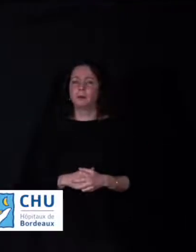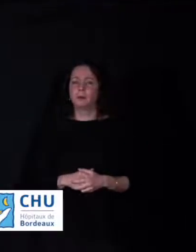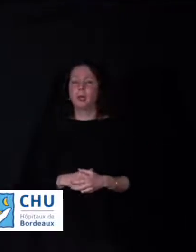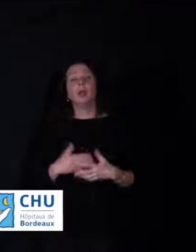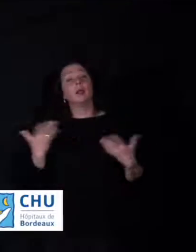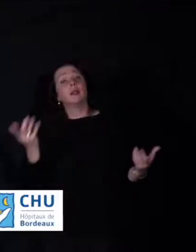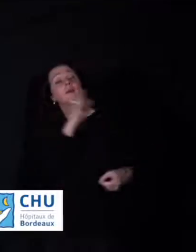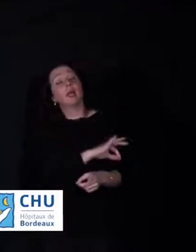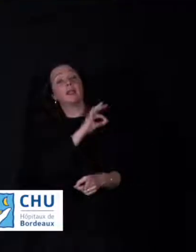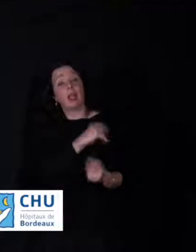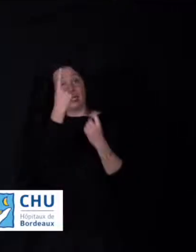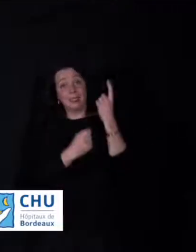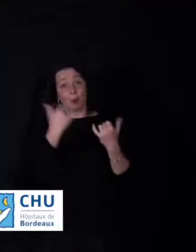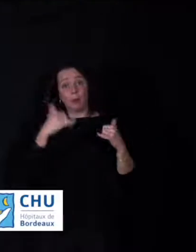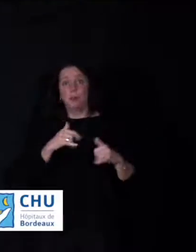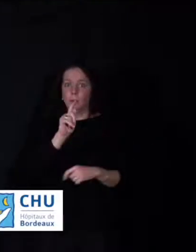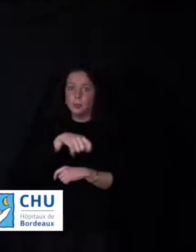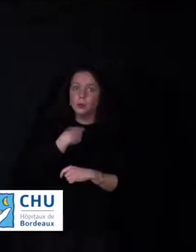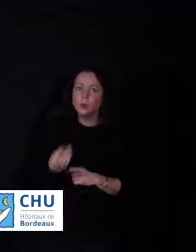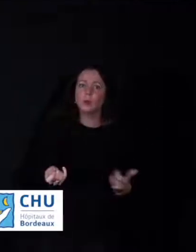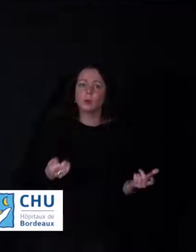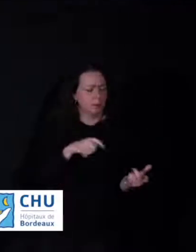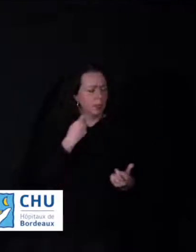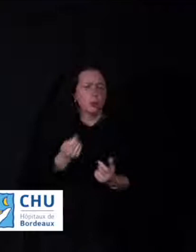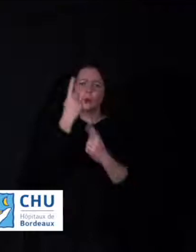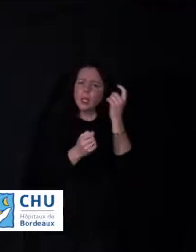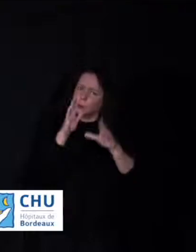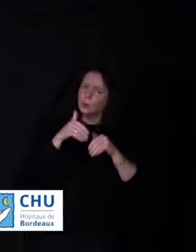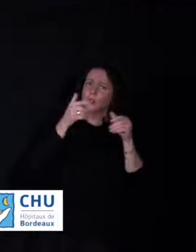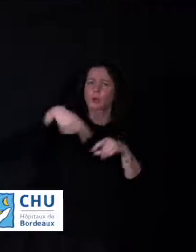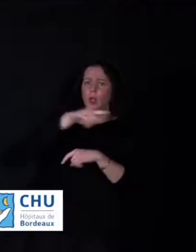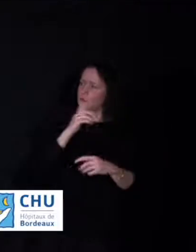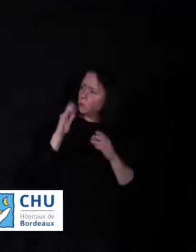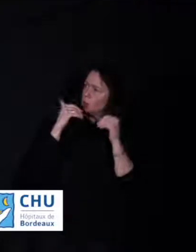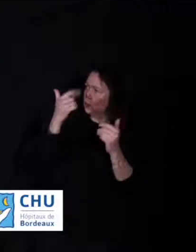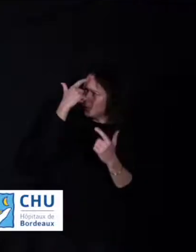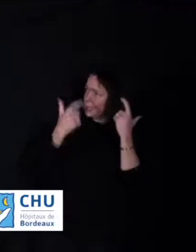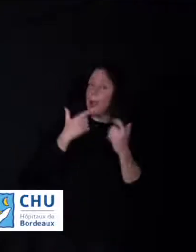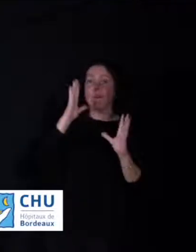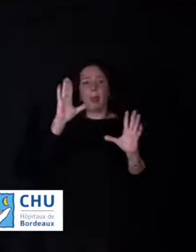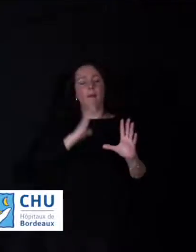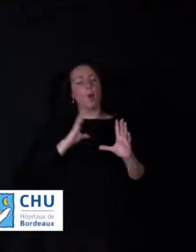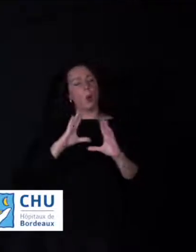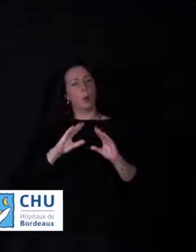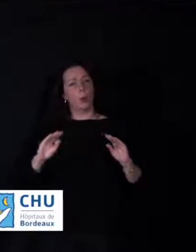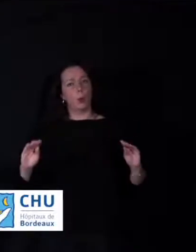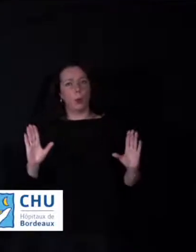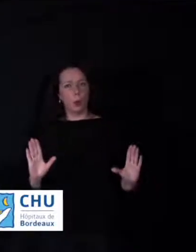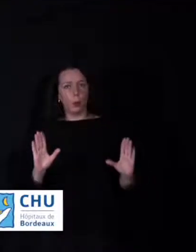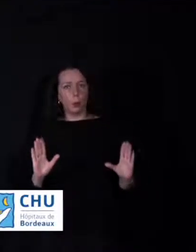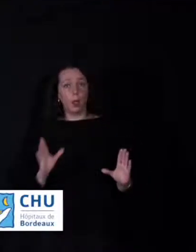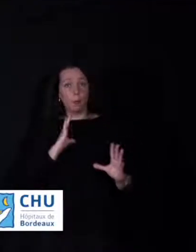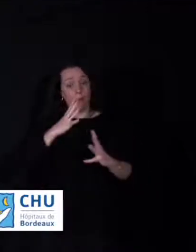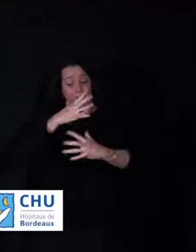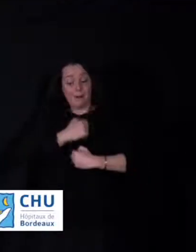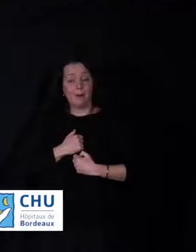sur les vaccins ? Bien évidemment. Est-on en droit de se poser des questions ? Bien évidemment. Mais ces questions, il faut les aborder sereinement. Et pour adhérer, il